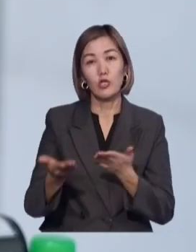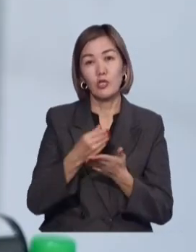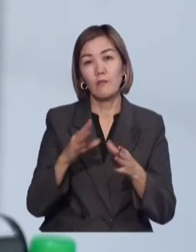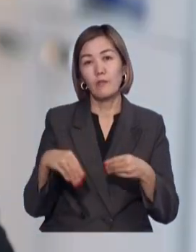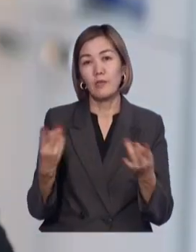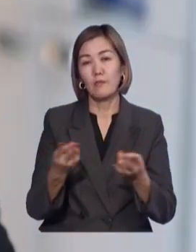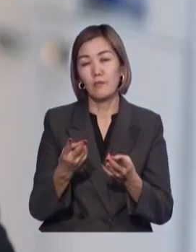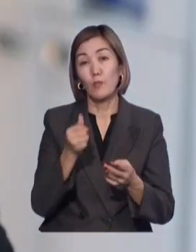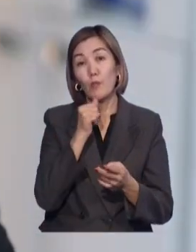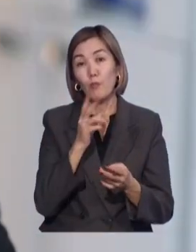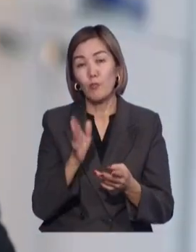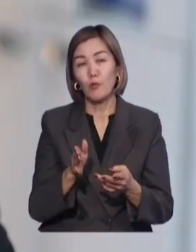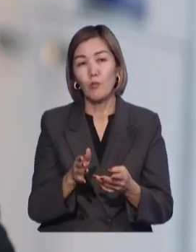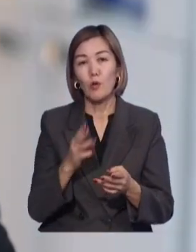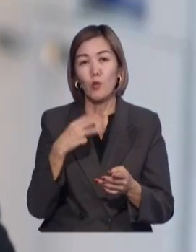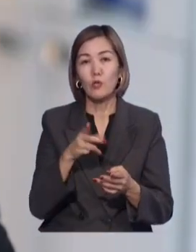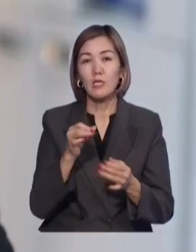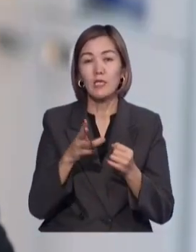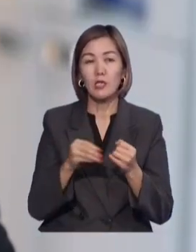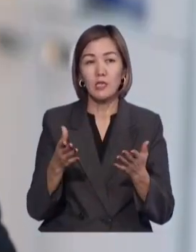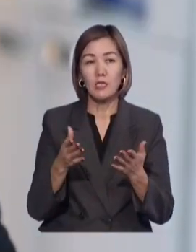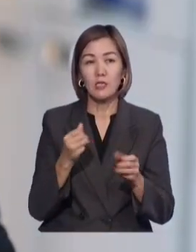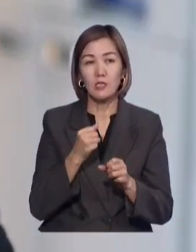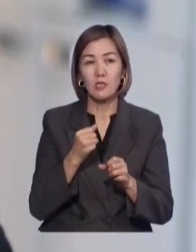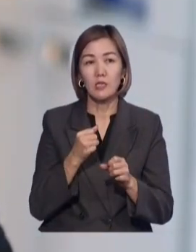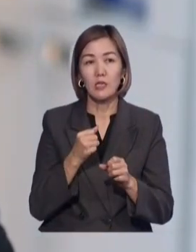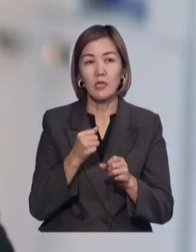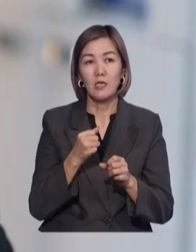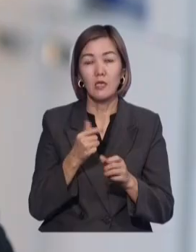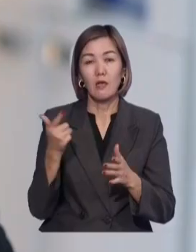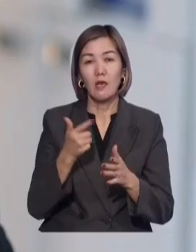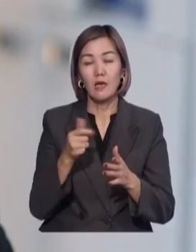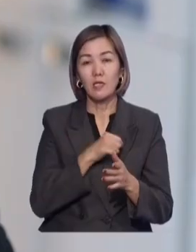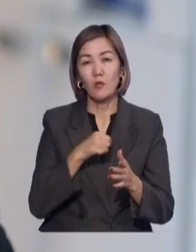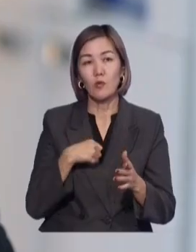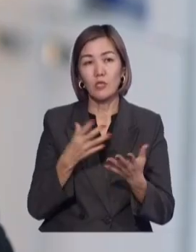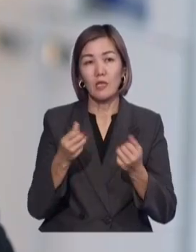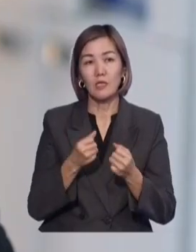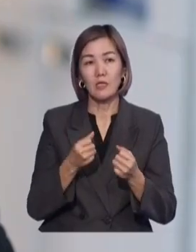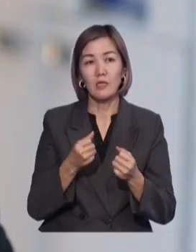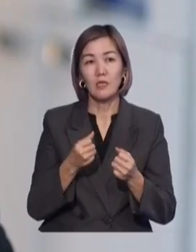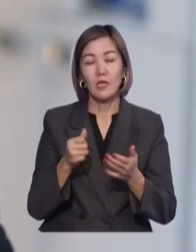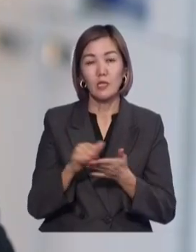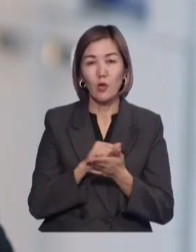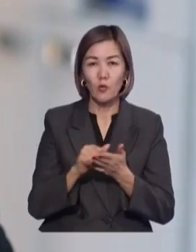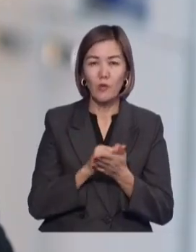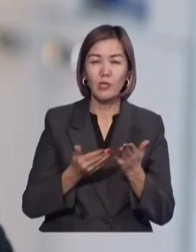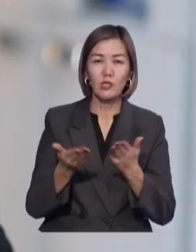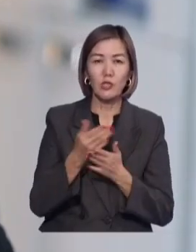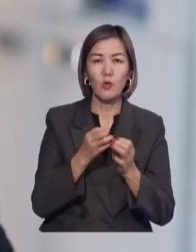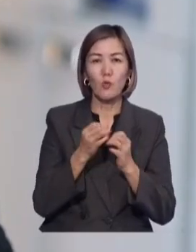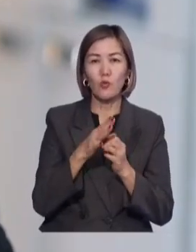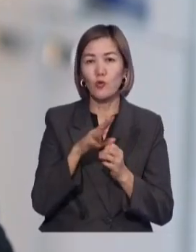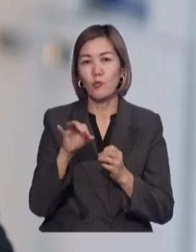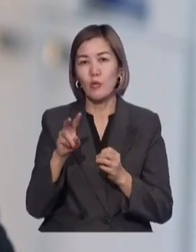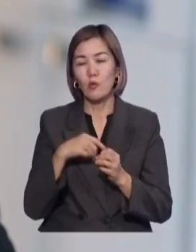келдік. Енді қазір 30 гектар жерге нетіп отырмыз. Жердің өзін кепілге аламыз дейді. Жолдар жеңіл екен мұндай. Бір 14 миллион ақша ала